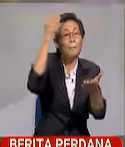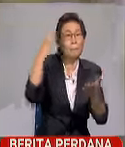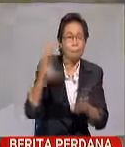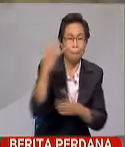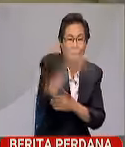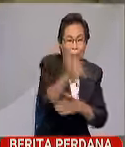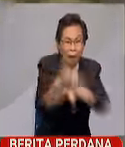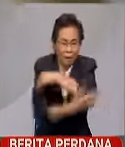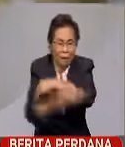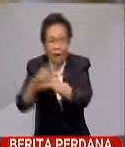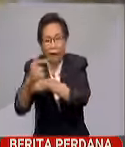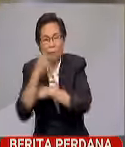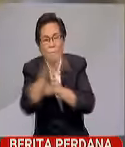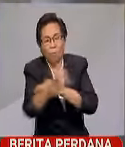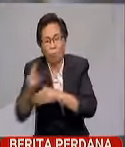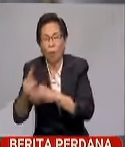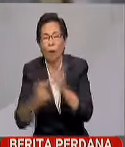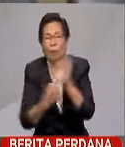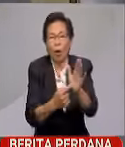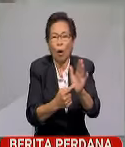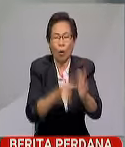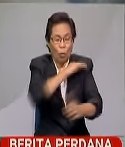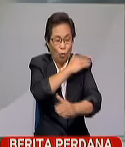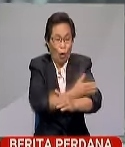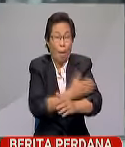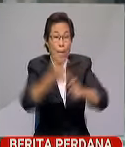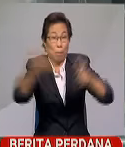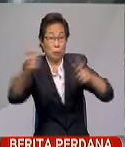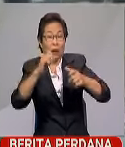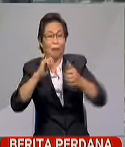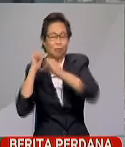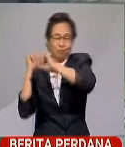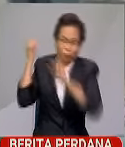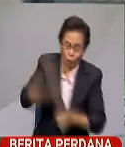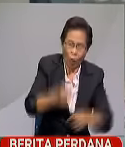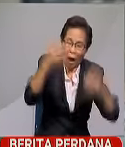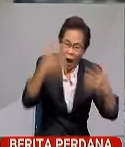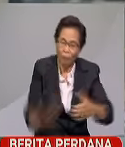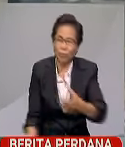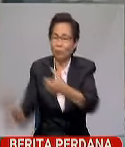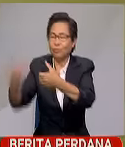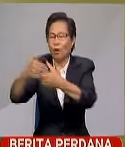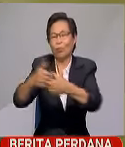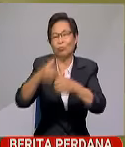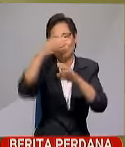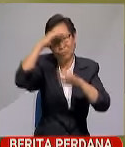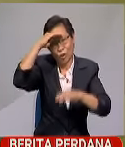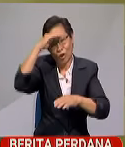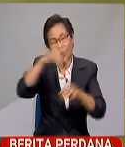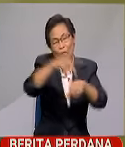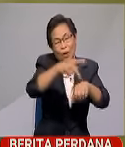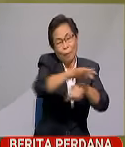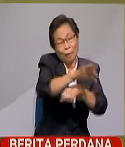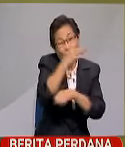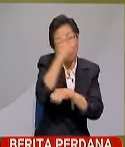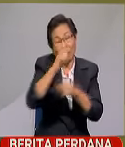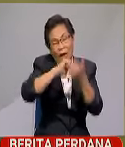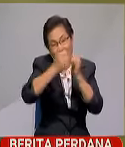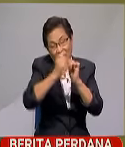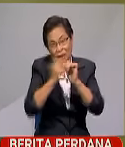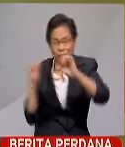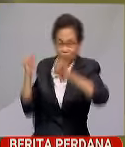beberapa negara lain yang juga merupakan kuasa besar sukan itu sebelum beraksi di Johor nanti. Filipina dipilih memandangkan terdapat atlet